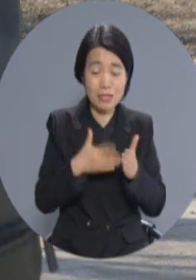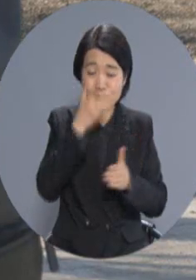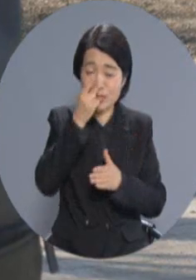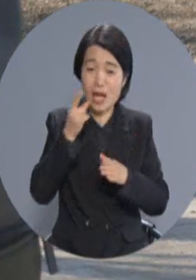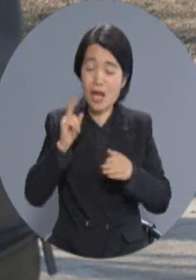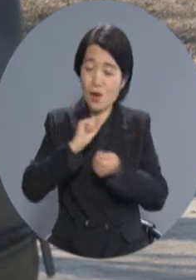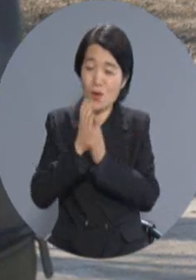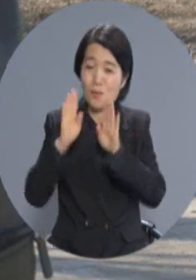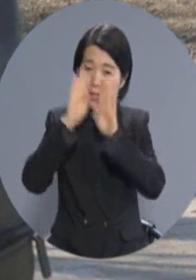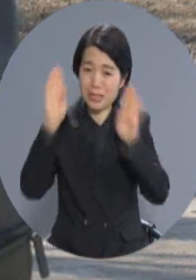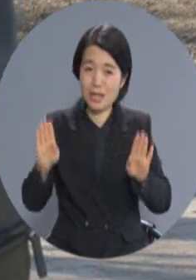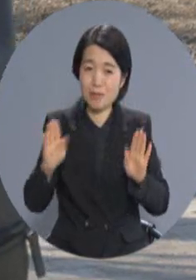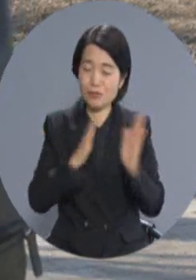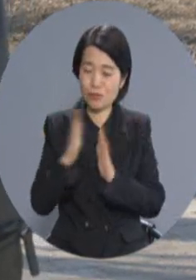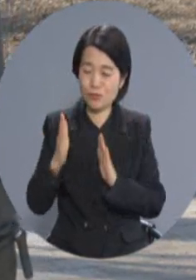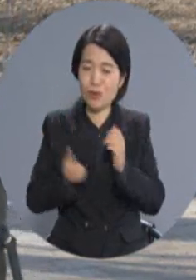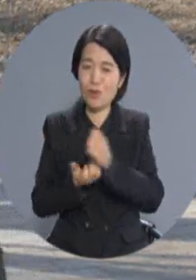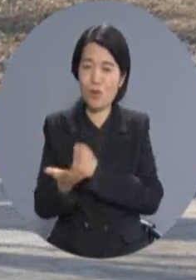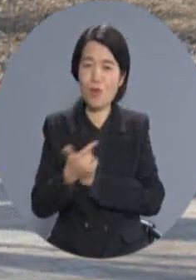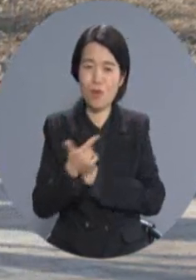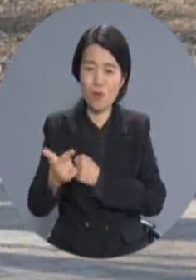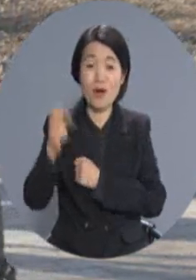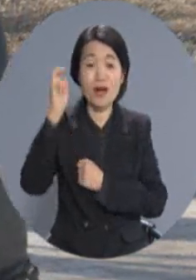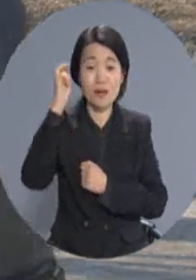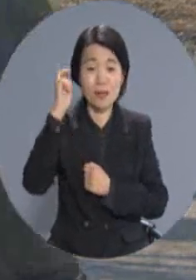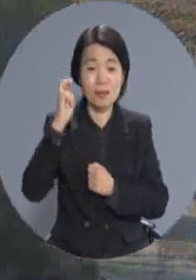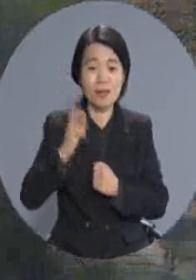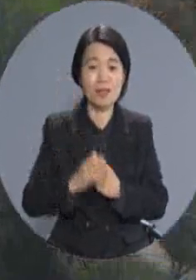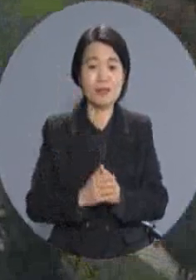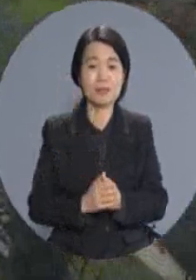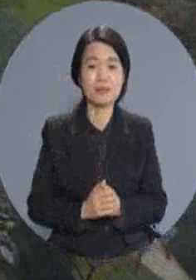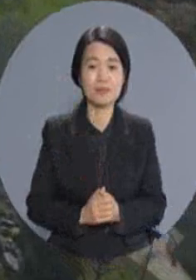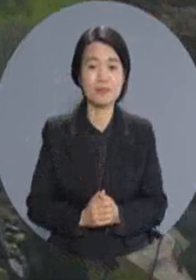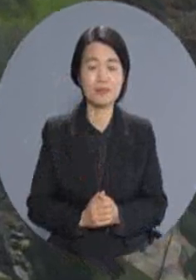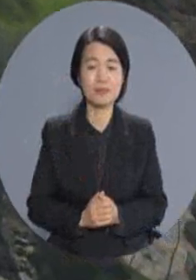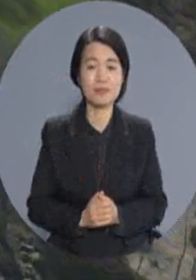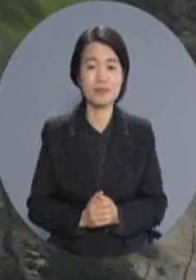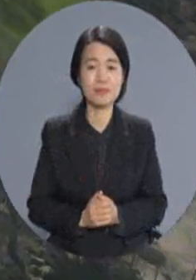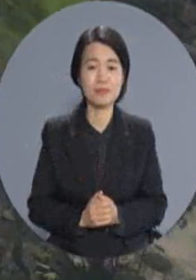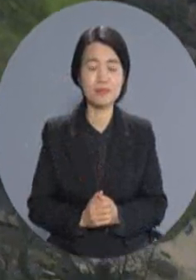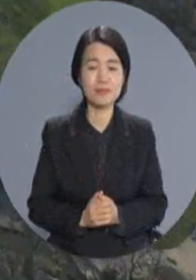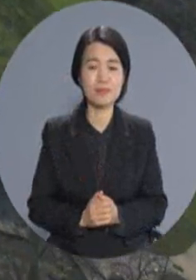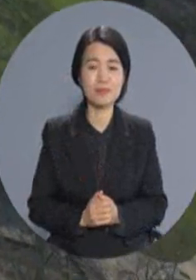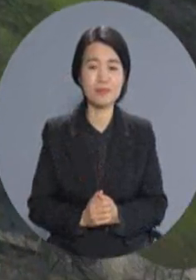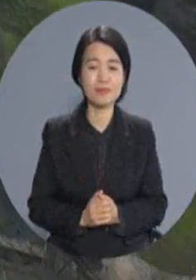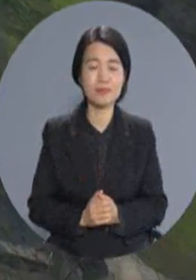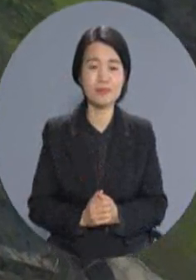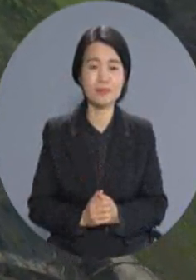순천만 국제 정원 박람회 준비에도 상당 부분 반영될 전망입니다. MBC 뉴스 최우식입니다.